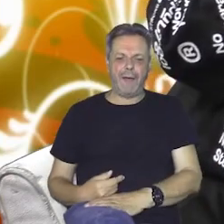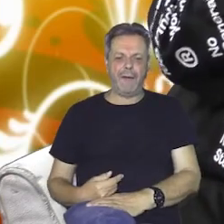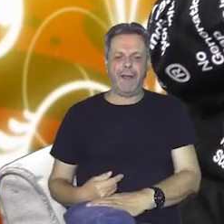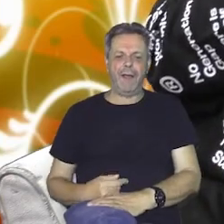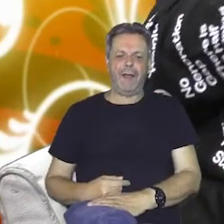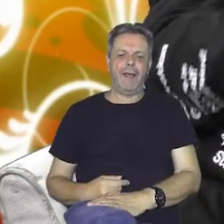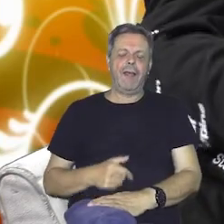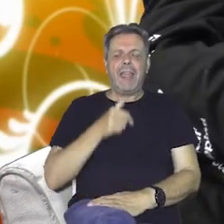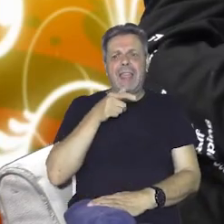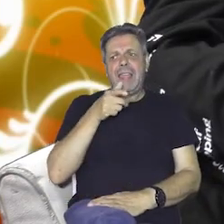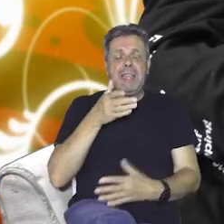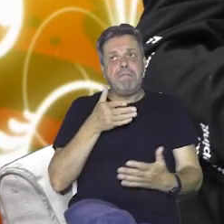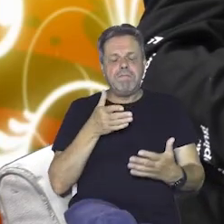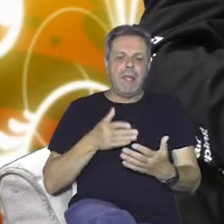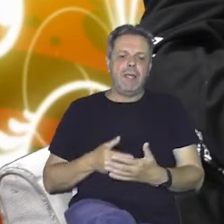Strojarstvo. I tako neke ono